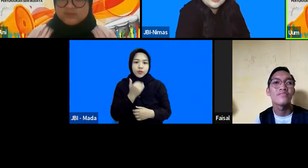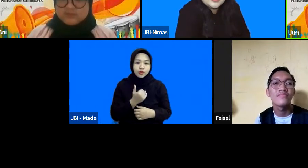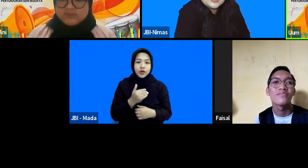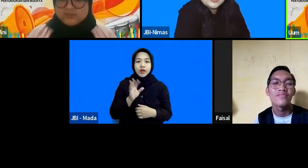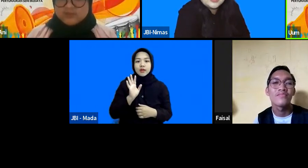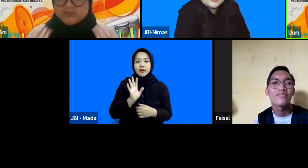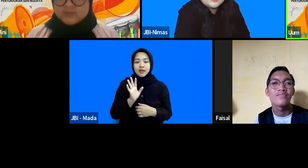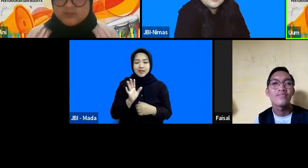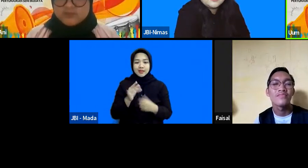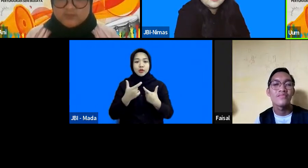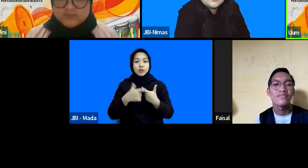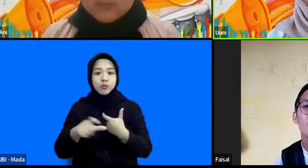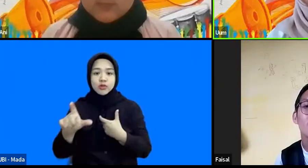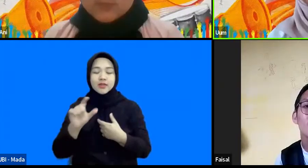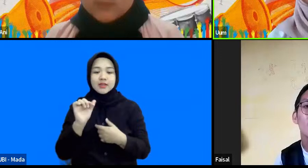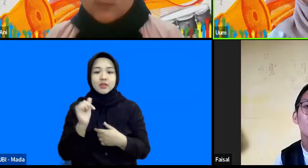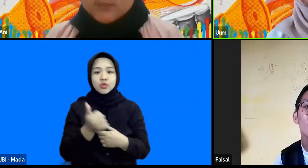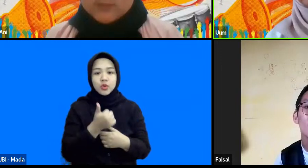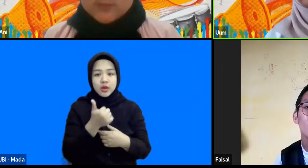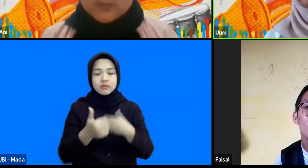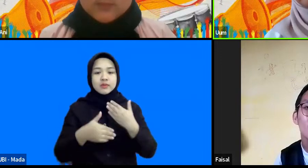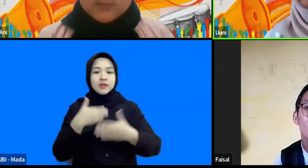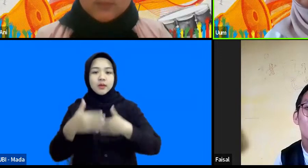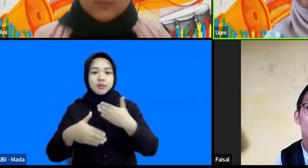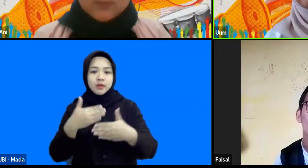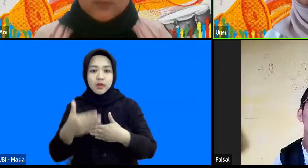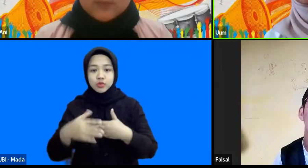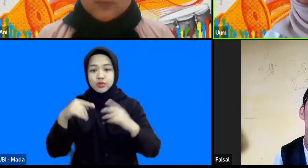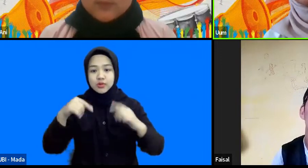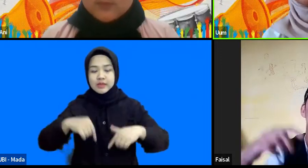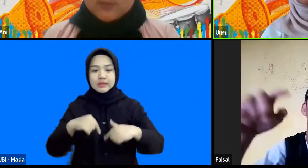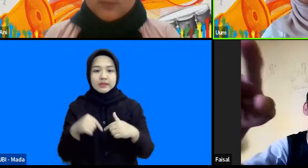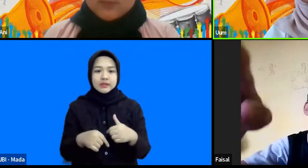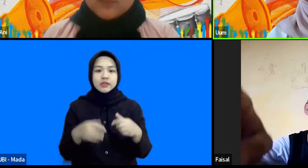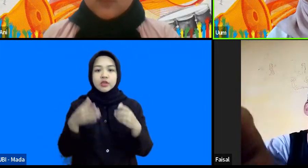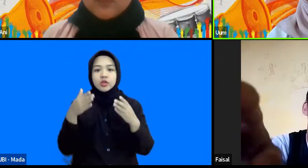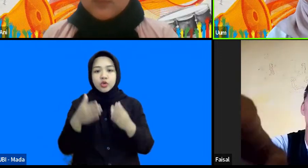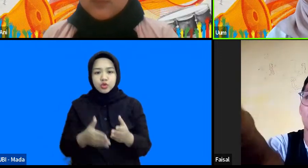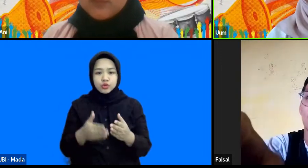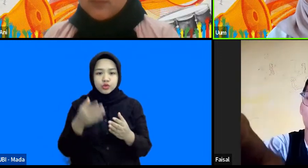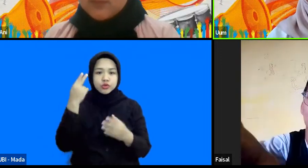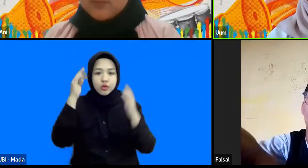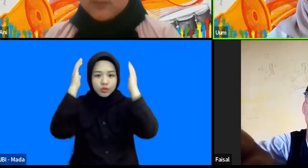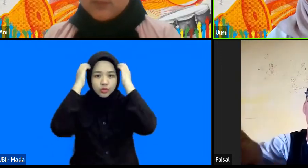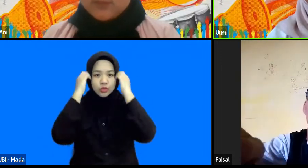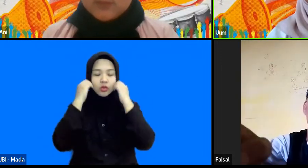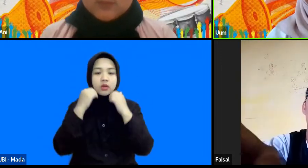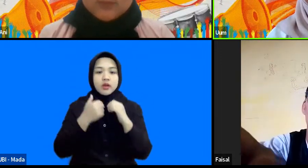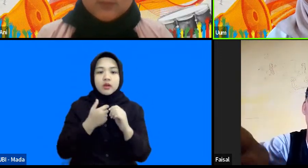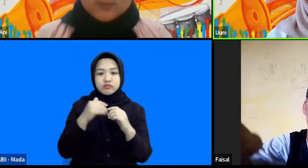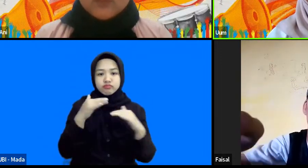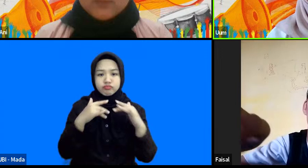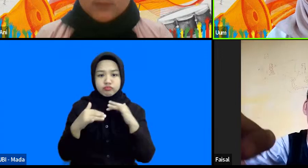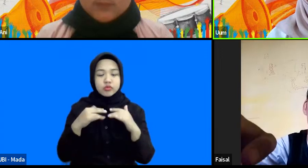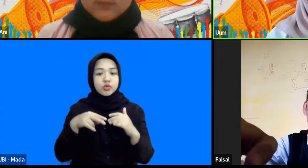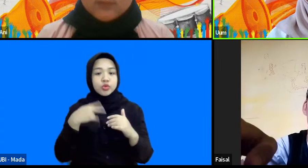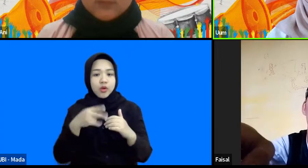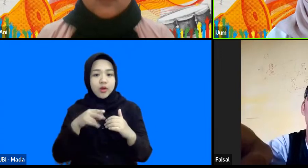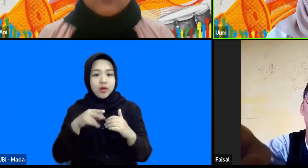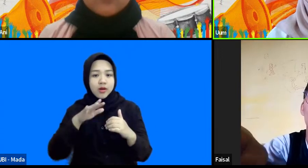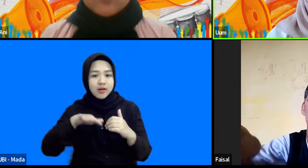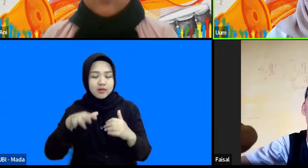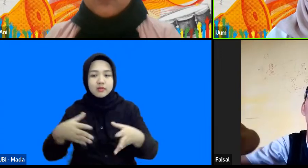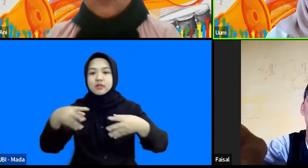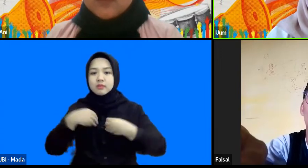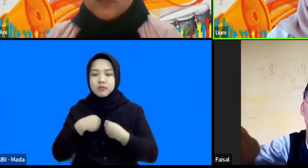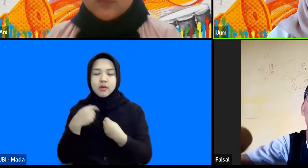nanti prosesnya juga bisa keberlanjutan dari ini, terutama untuk apa ya pengakomodiran suara anak ini juga bisa